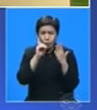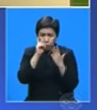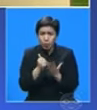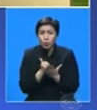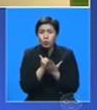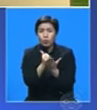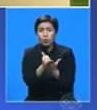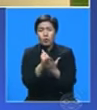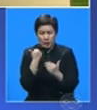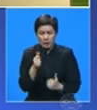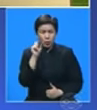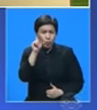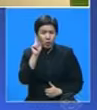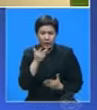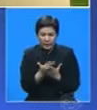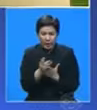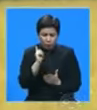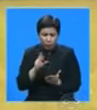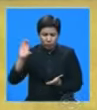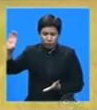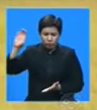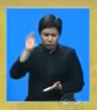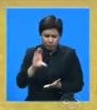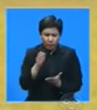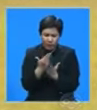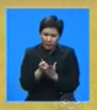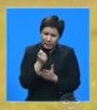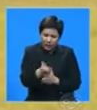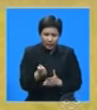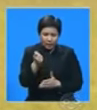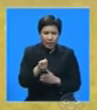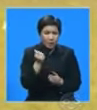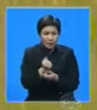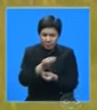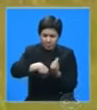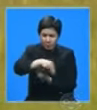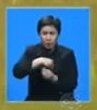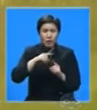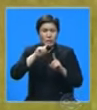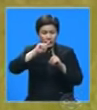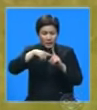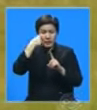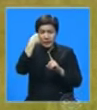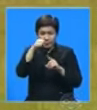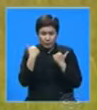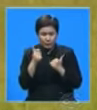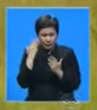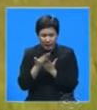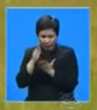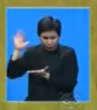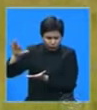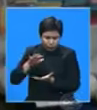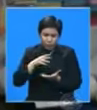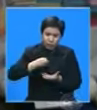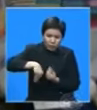าตรการเร่งรัดให้มีการใช้จ่ายงบประมาณตั้งแต่ไตรมาส1ตั้งแต่เดือนตุลาคมนะครับเพื่อให้เม็ดเงินได้มีการกระจายเข้